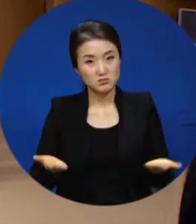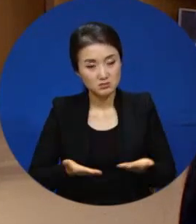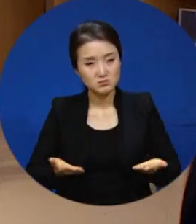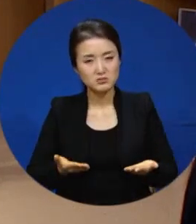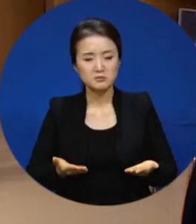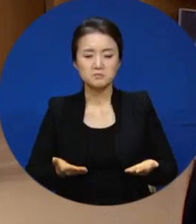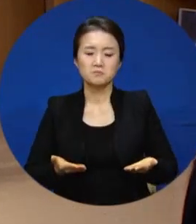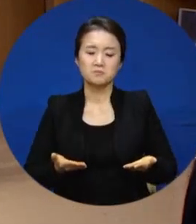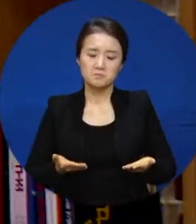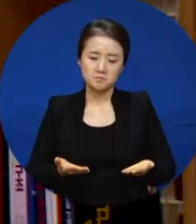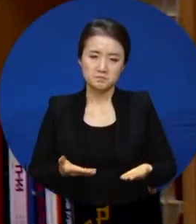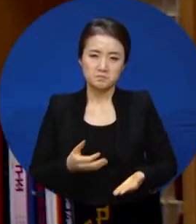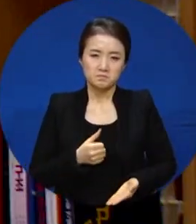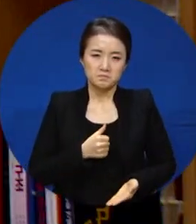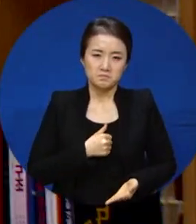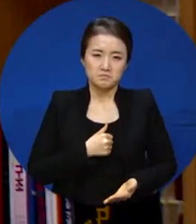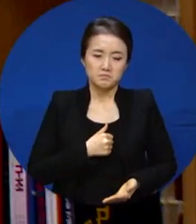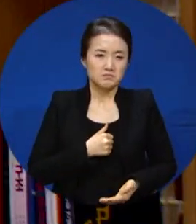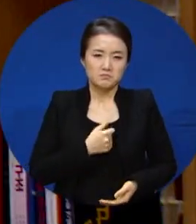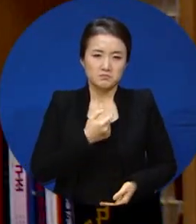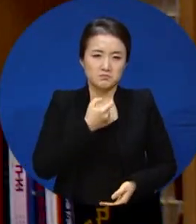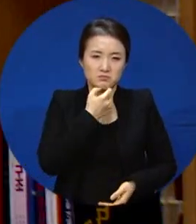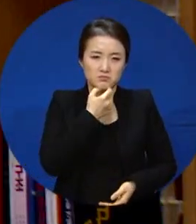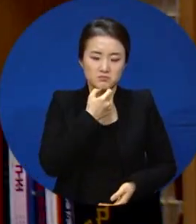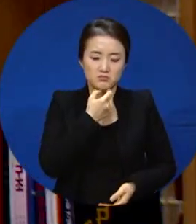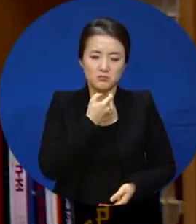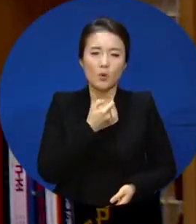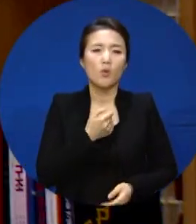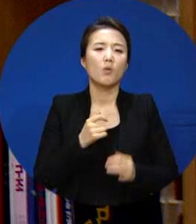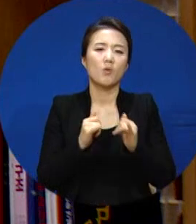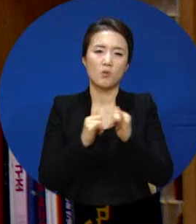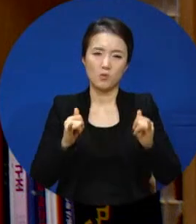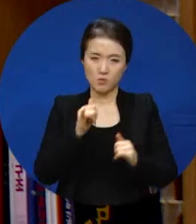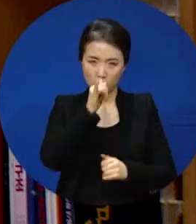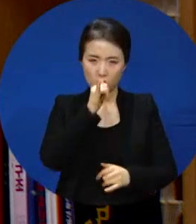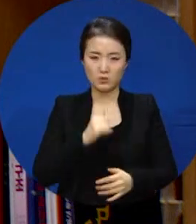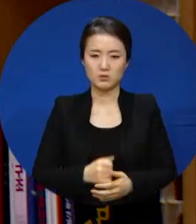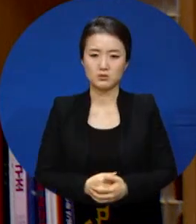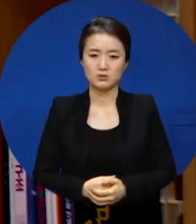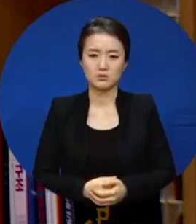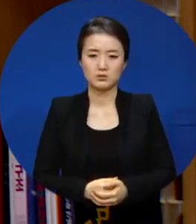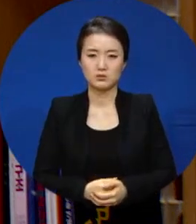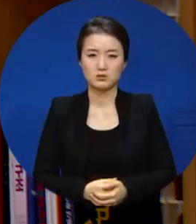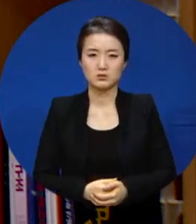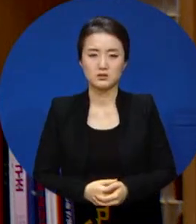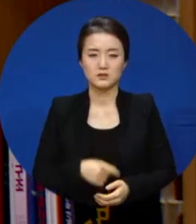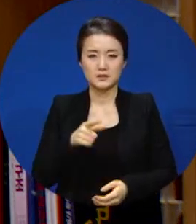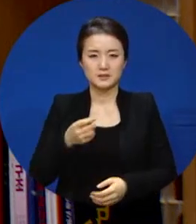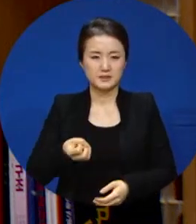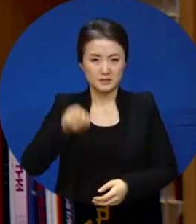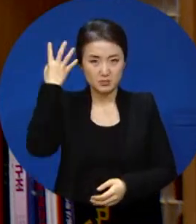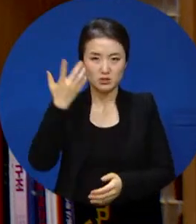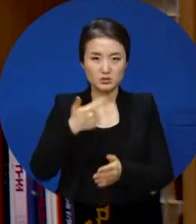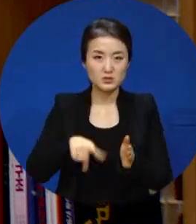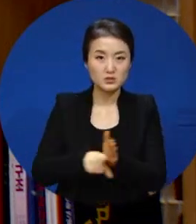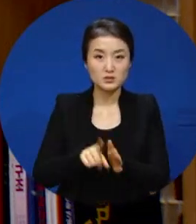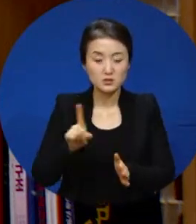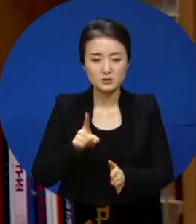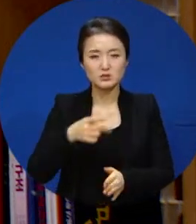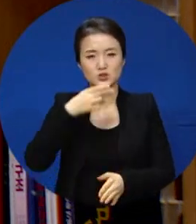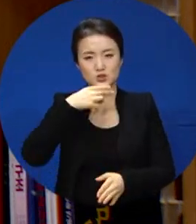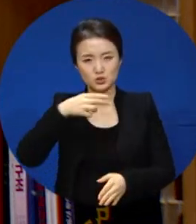거야 그게 자존심이 이게 굉장히 심합니다 그걸 잊으려고 하다보니까 술을 마시게 되고